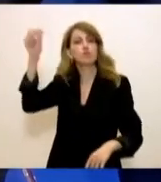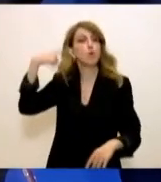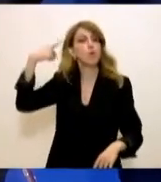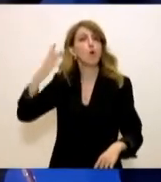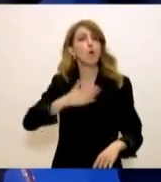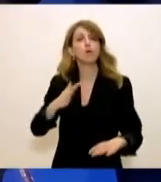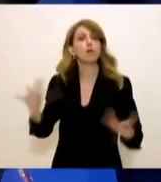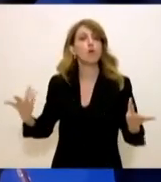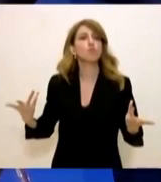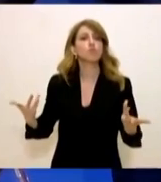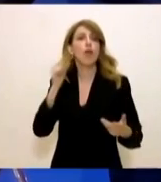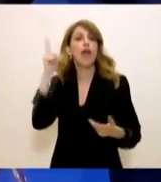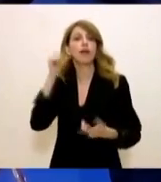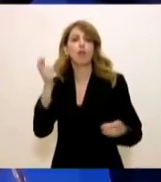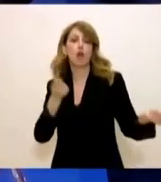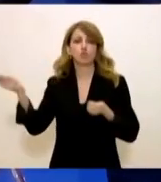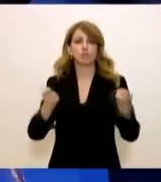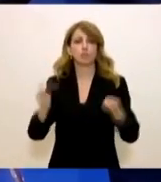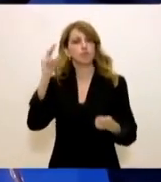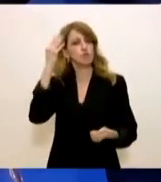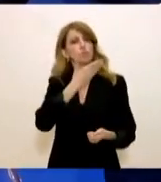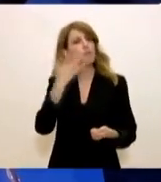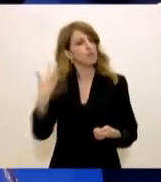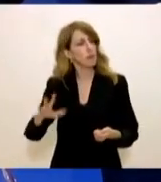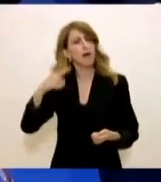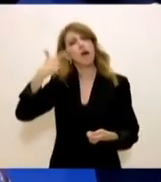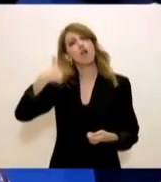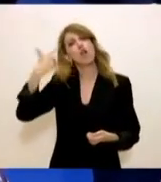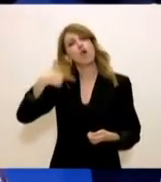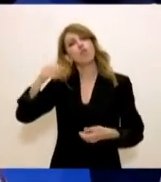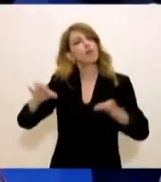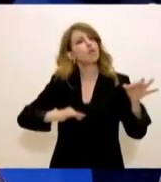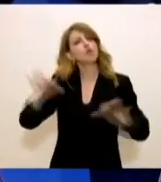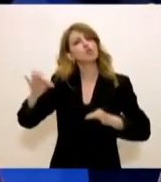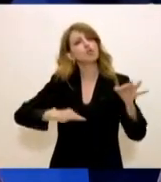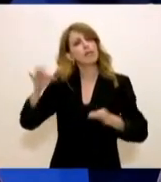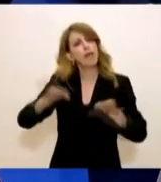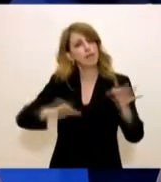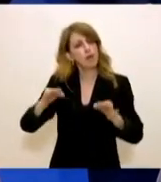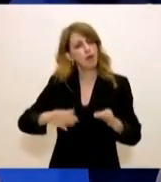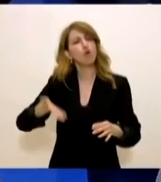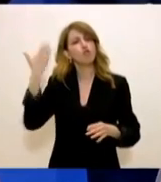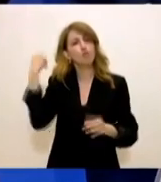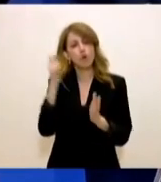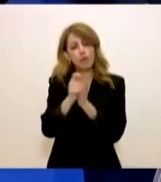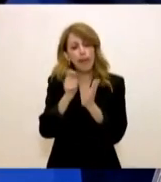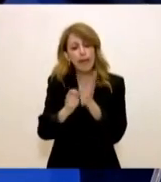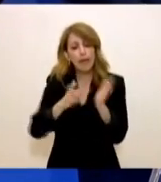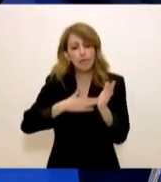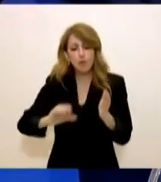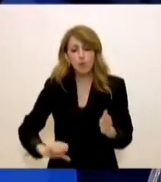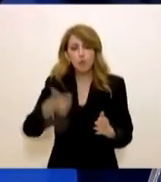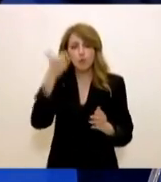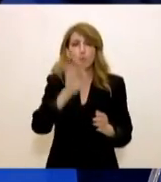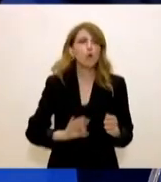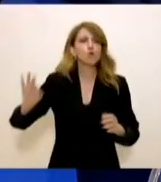design στο λονδίνο και από ένα πολύ μικρό γραφείο στην πάτρα το οποίο ήταν σε έναν όροφο εκεί ένα διαρκη φτάσαμε